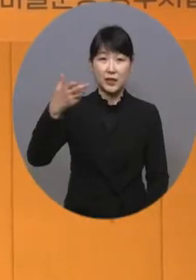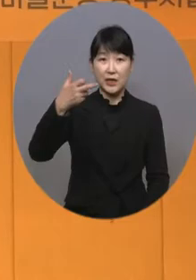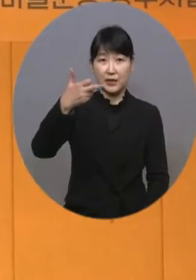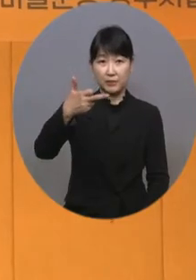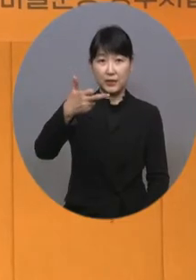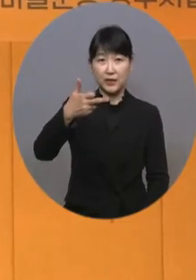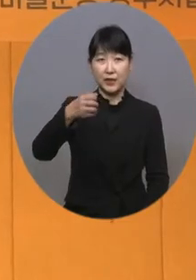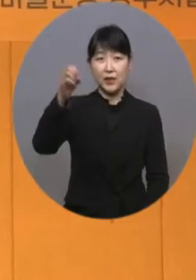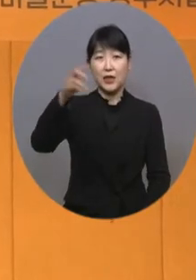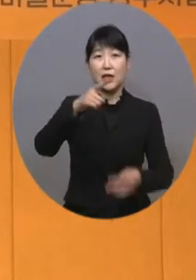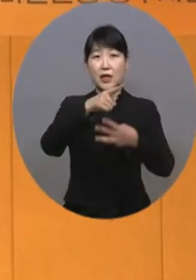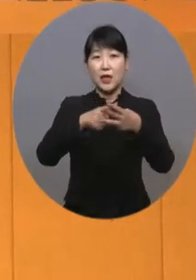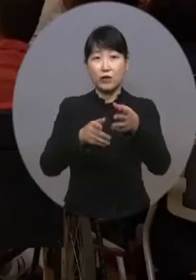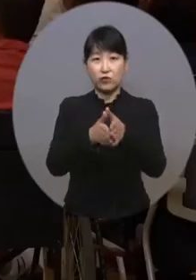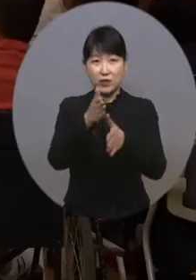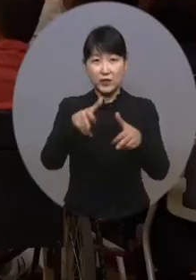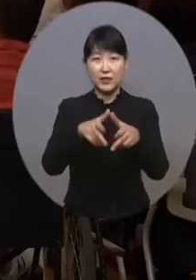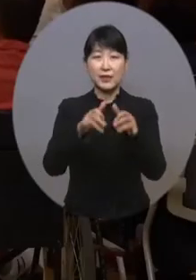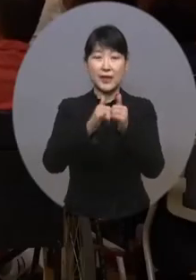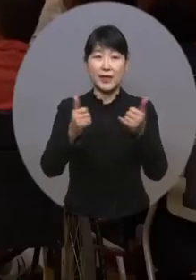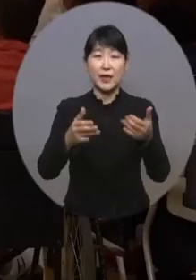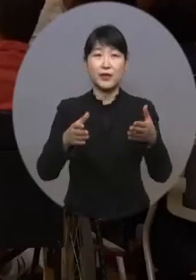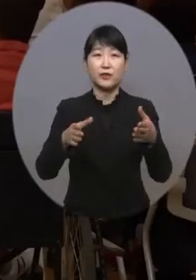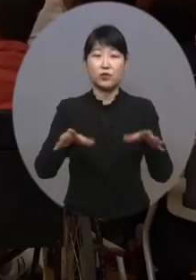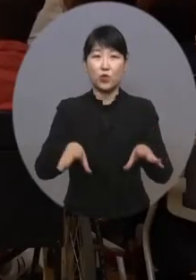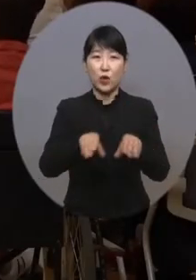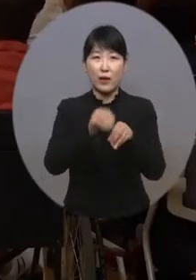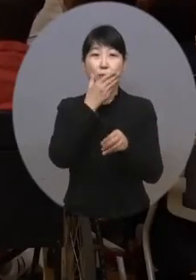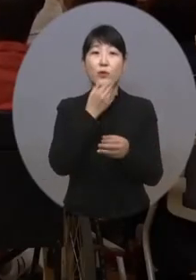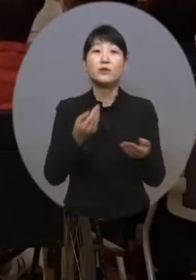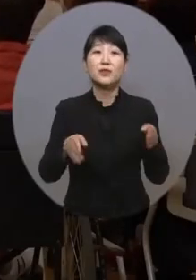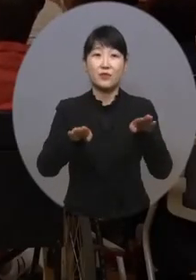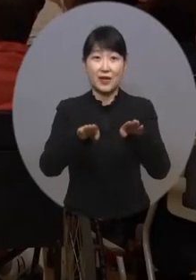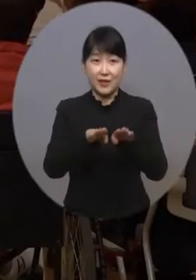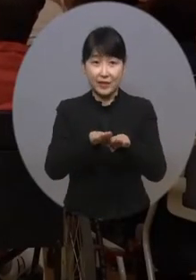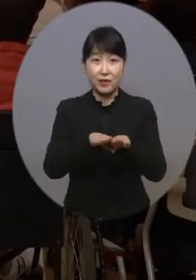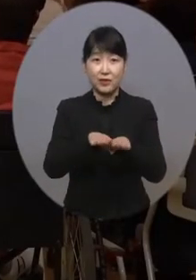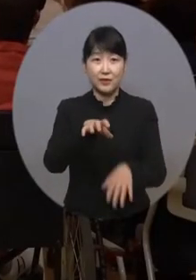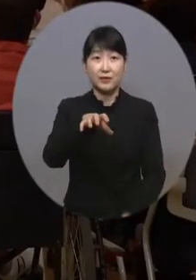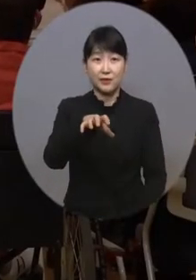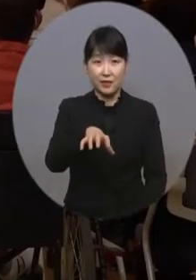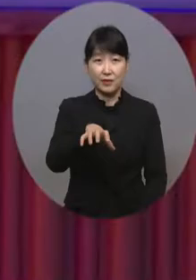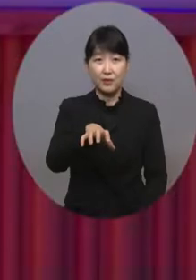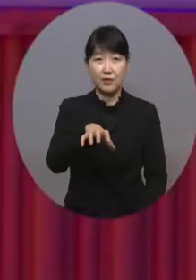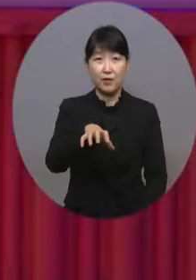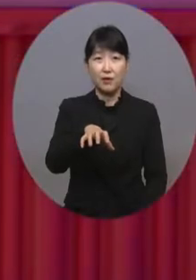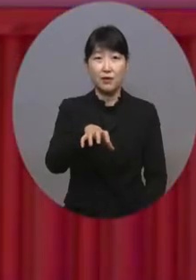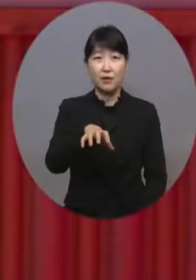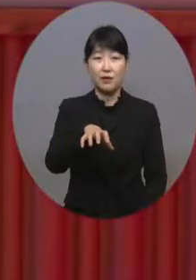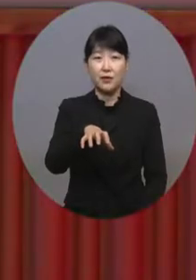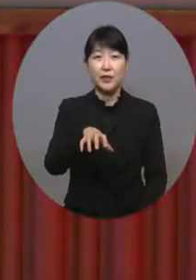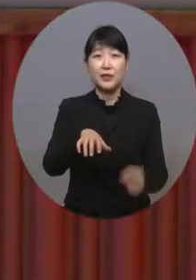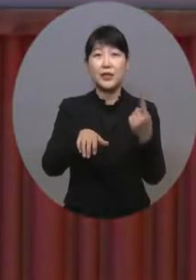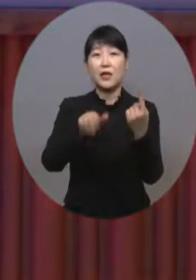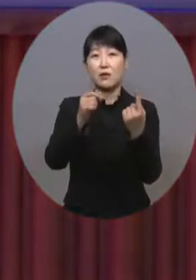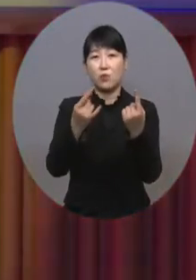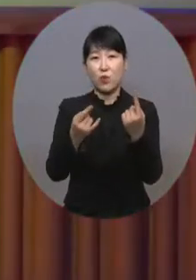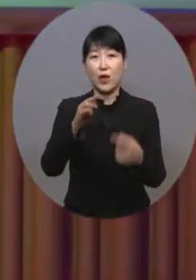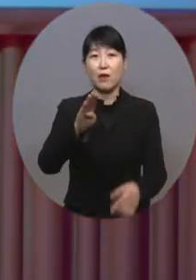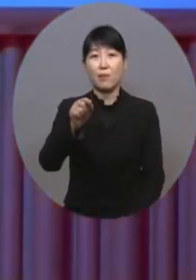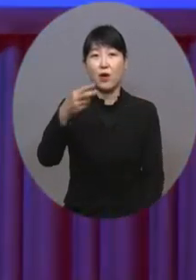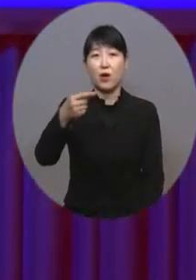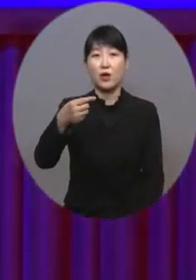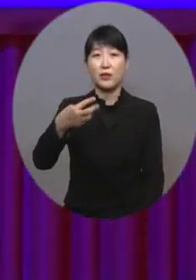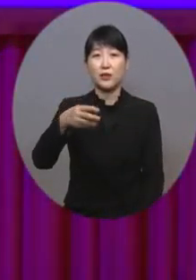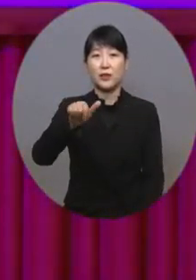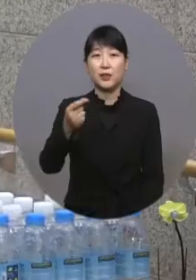양주시 장애인종합복지관에서는 직장공장 새마을운동 양주시 협의회가 주최 후원하는 제1회 버들골